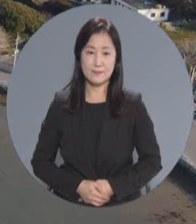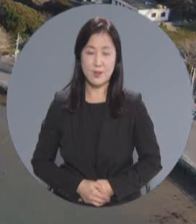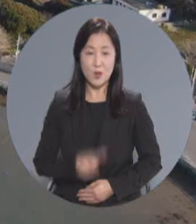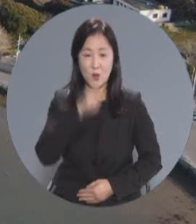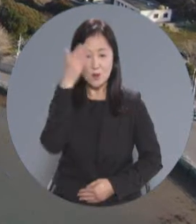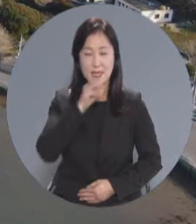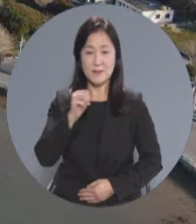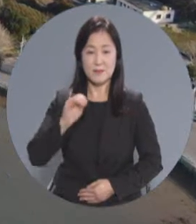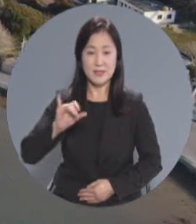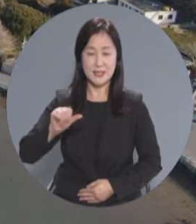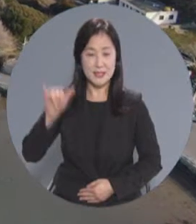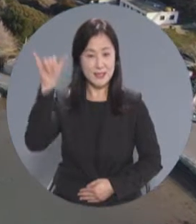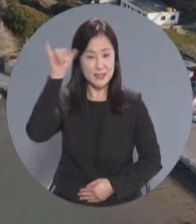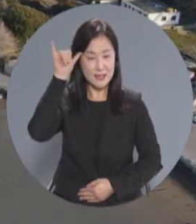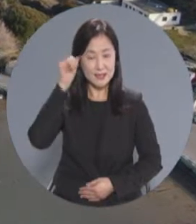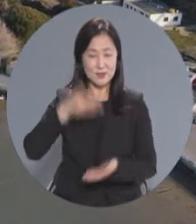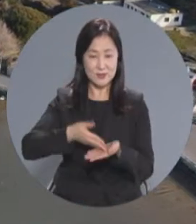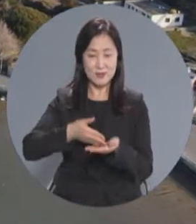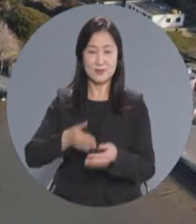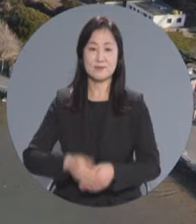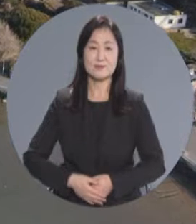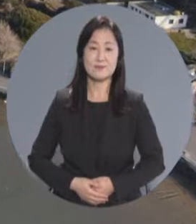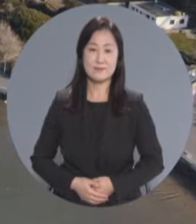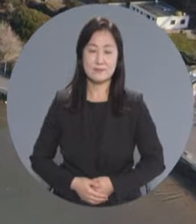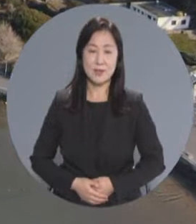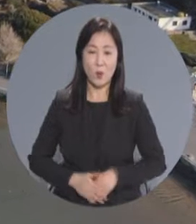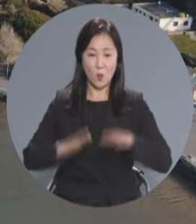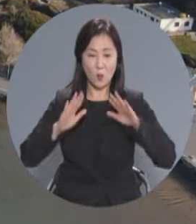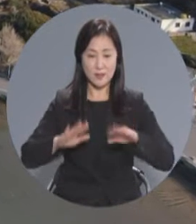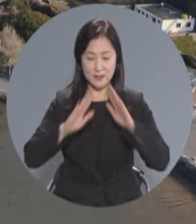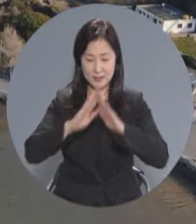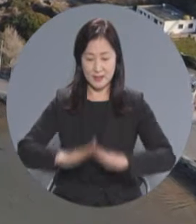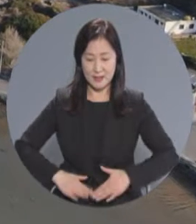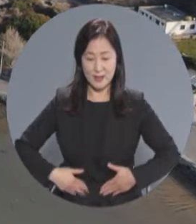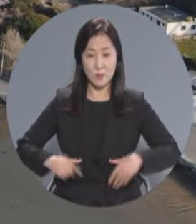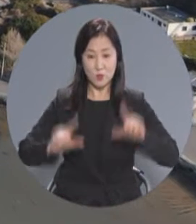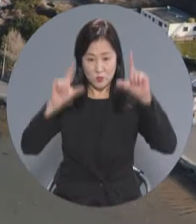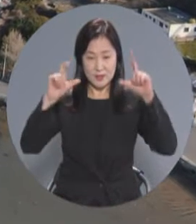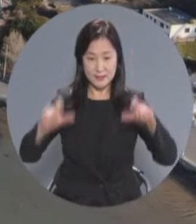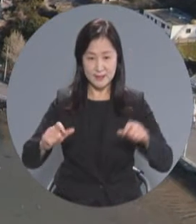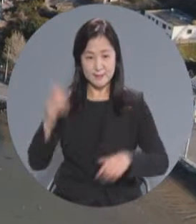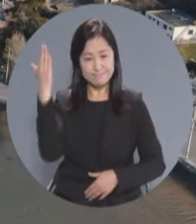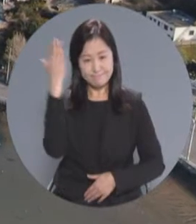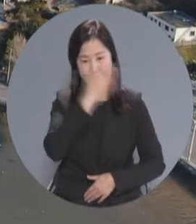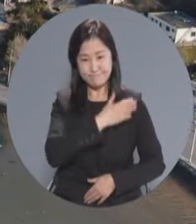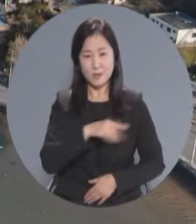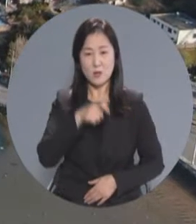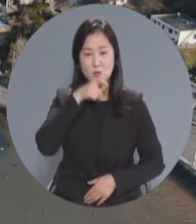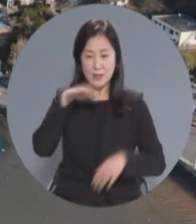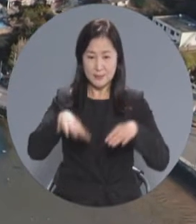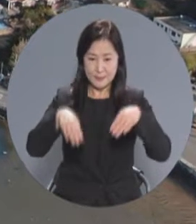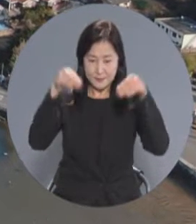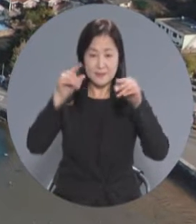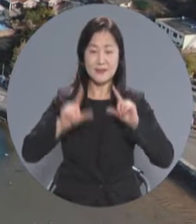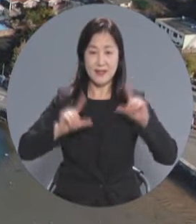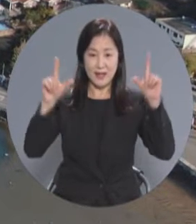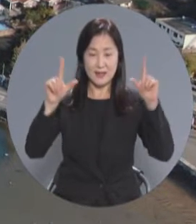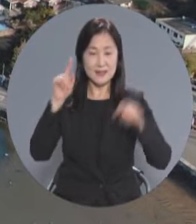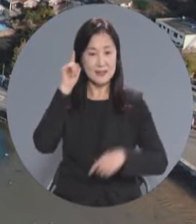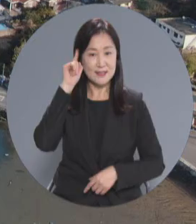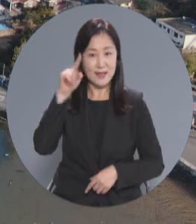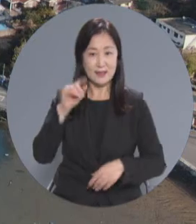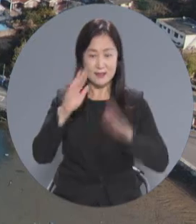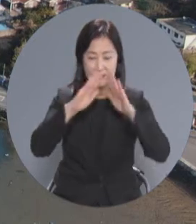여수 mbc ai 내일의 날씨 입니다 오늘 전남 동부 지역은 맑고 건조한 날씨 였는데요 내일도 전남